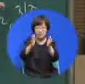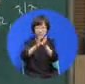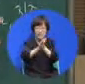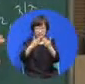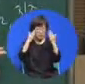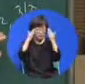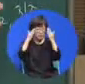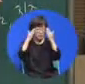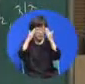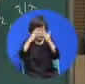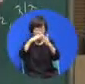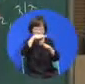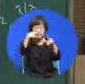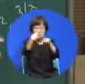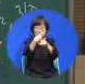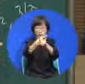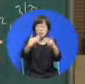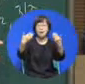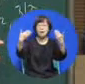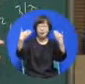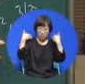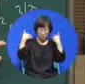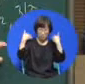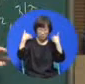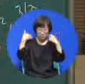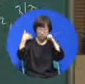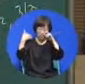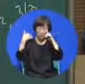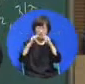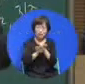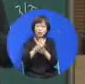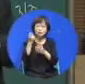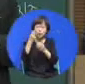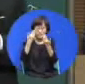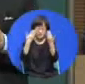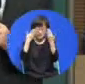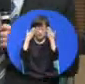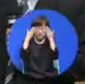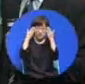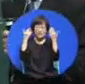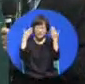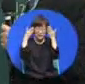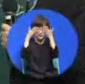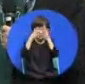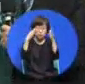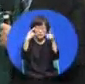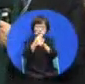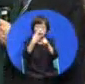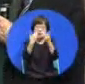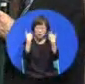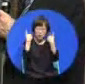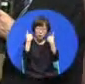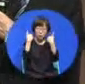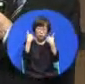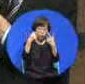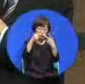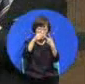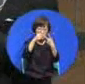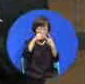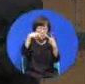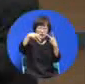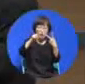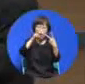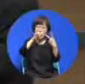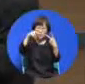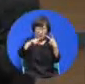이거 두 개 잘 생각해 보셔야 됩니다. We are going to do this in our headquarters, but for all of us, we have to start praying about it and thinking about this